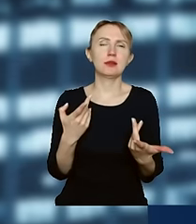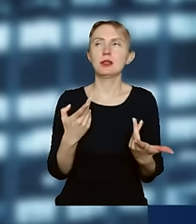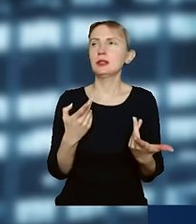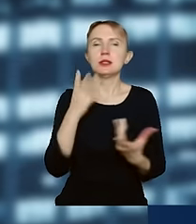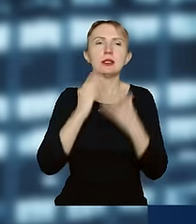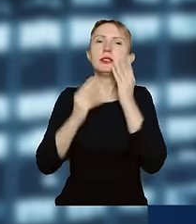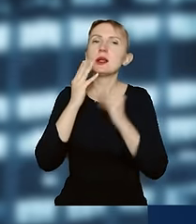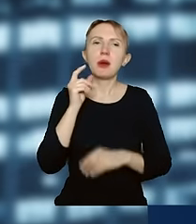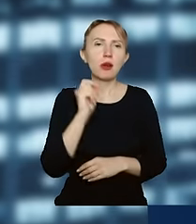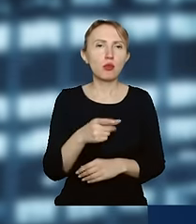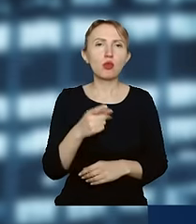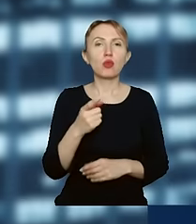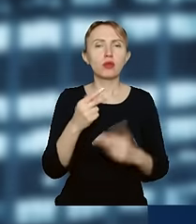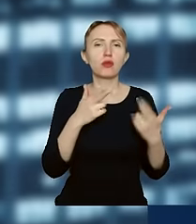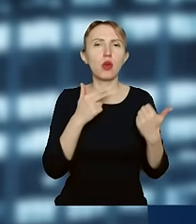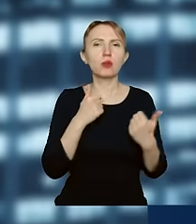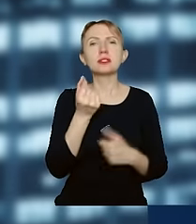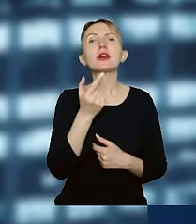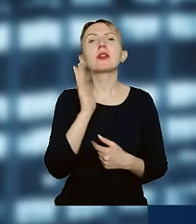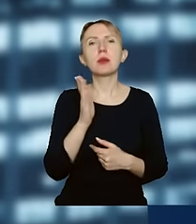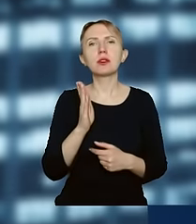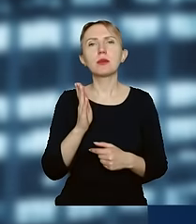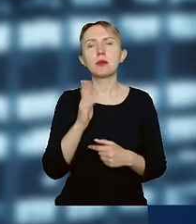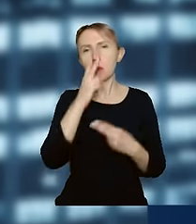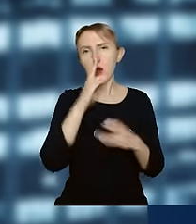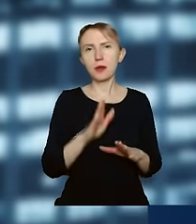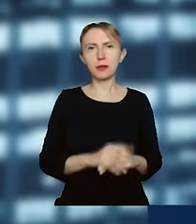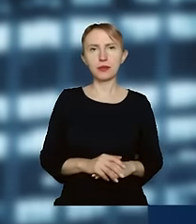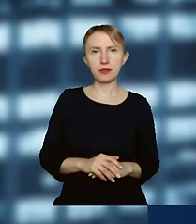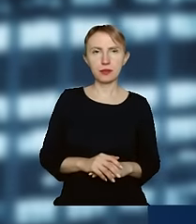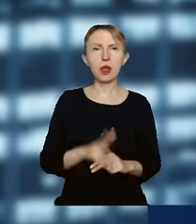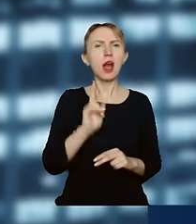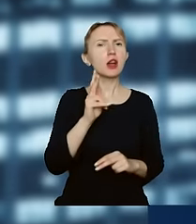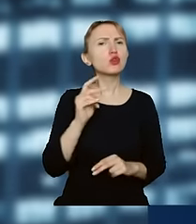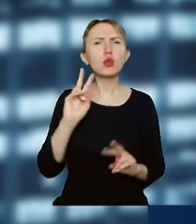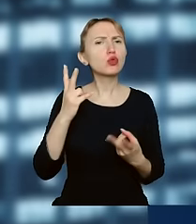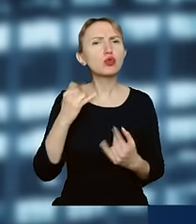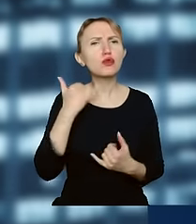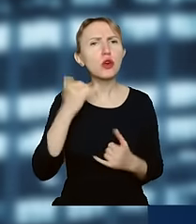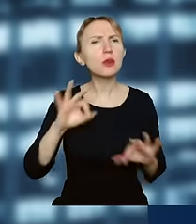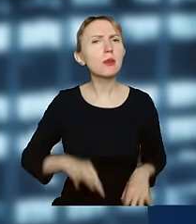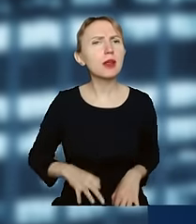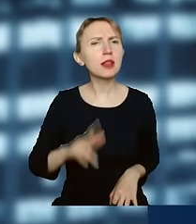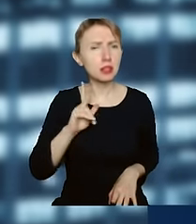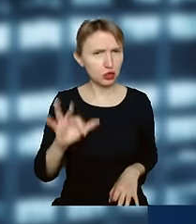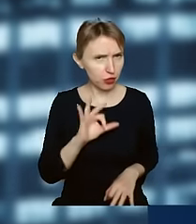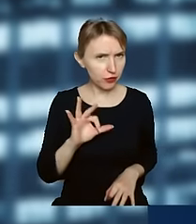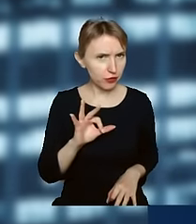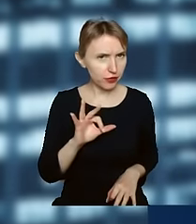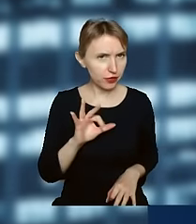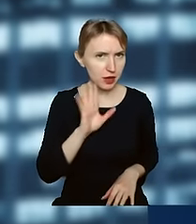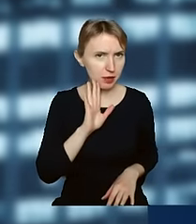tymi, zaraz to Państwu, jak zdążymy, pokażemy. Powiedz jeszcze raz, kto? Krzysztof? Pan Krzysztof? Pan Krzysztof? Pan Krzysztof